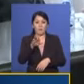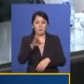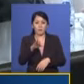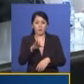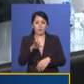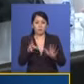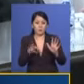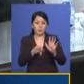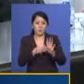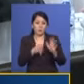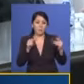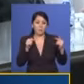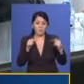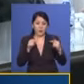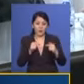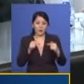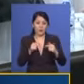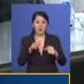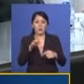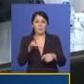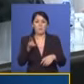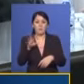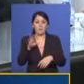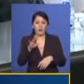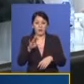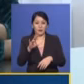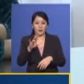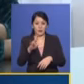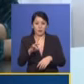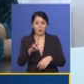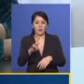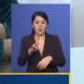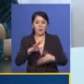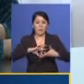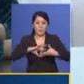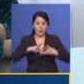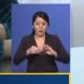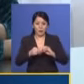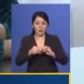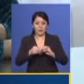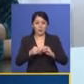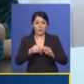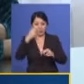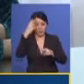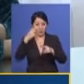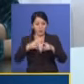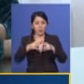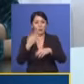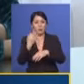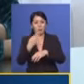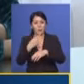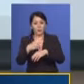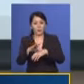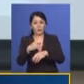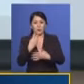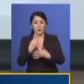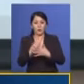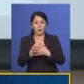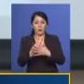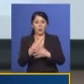парақорлығын әшкерелейді. Әсіресе Баянауылдың аға сұлтаны Мұса Шормандов пен інісі Мұстафаның зорлық-зомбылығын көрсетеді.